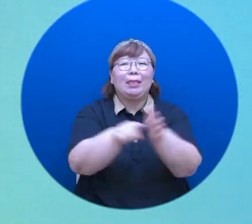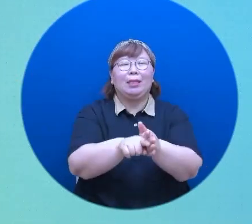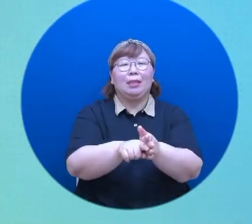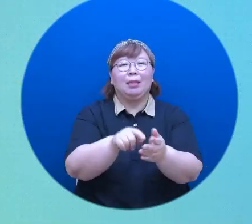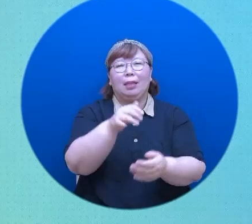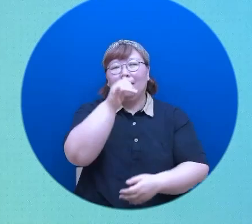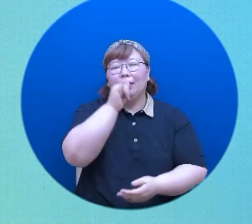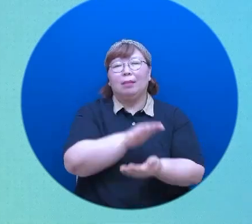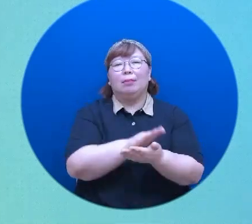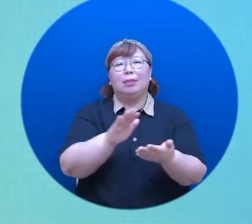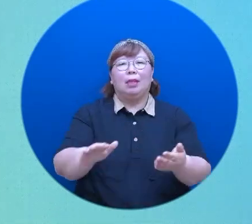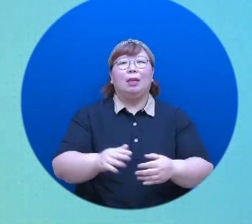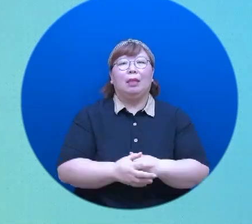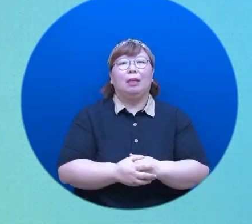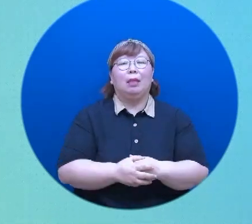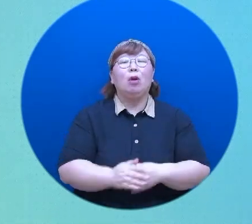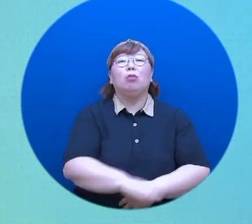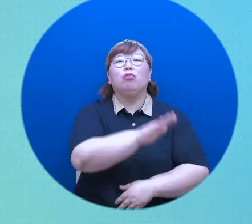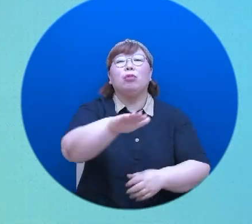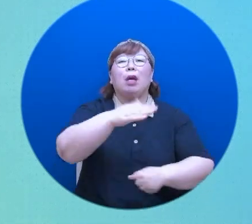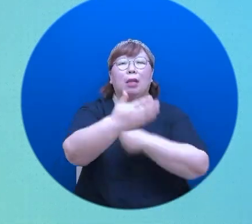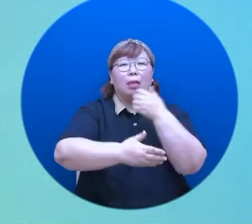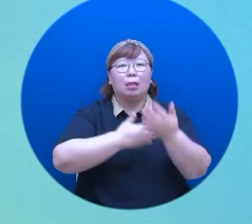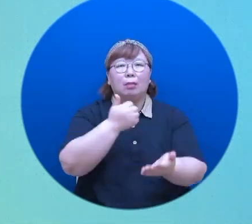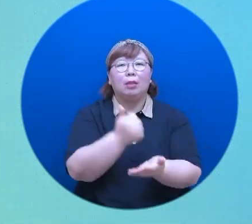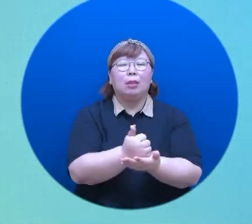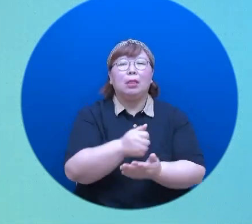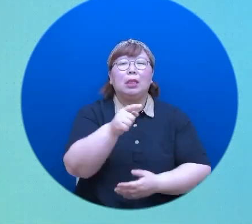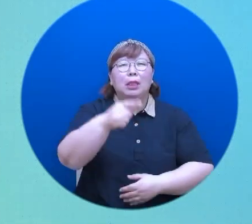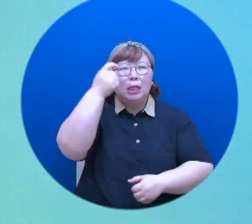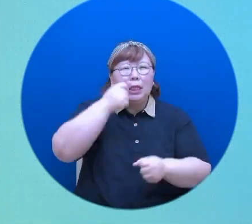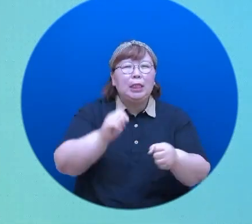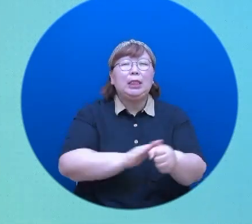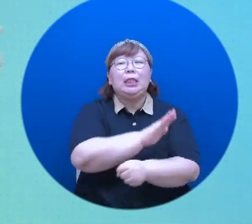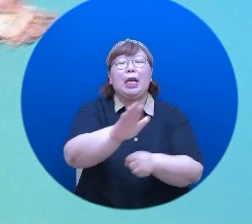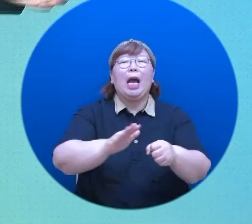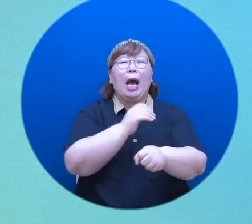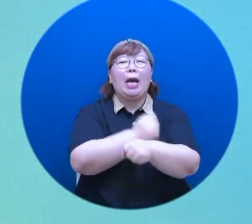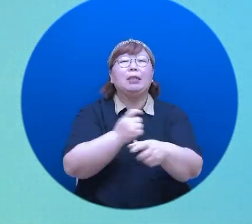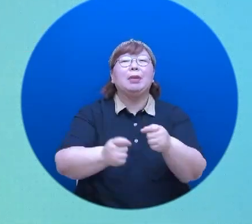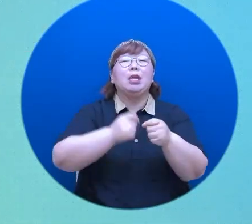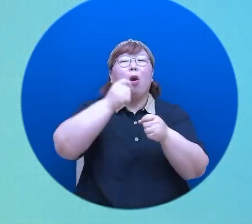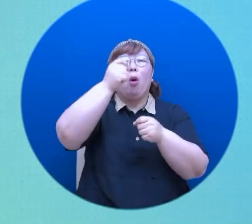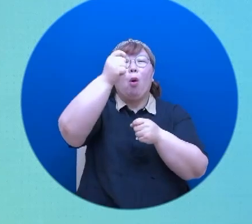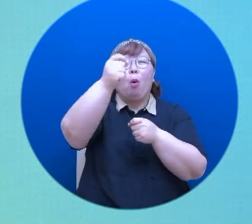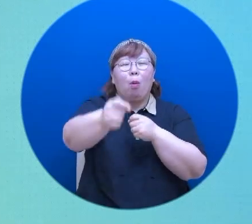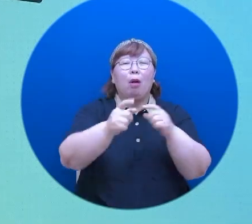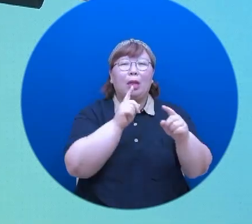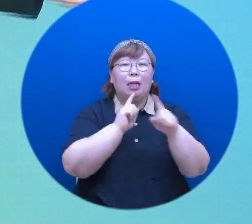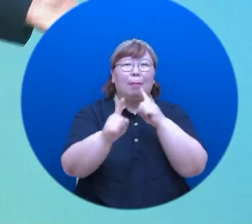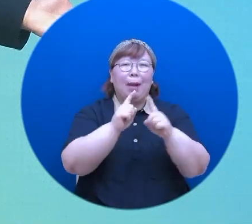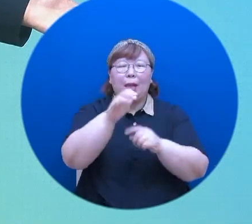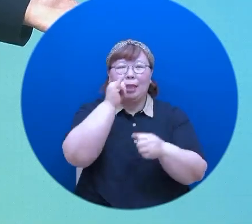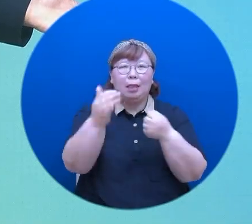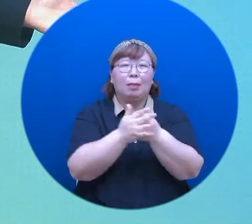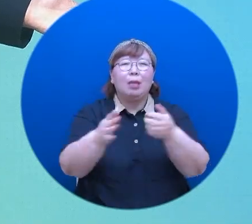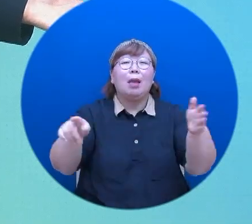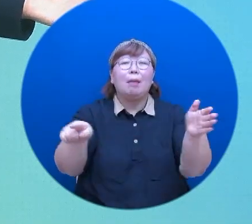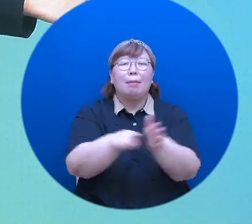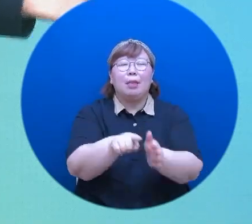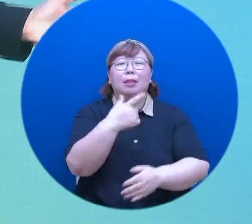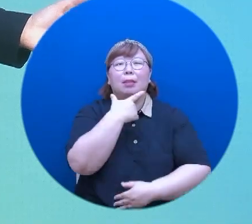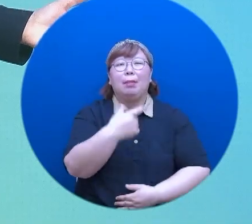왜 그렇습니까? 우리 하나님은 그 인자하심이 영원하시기 때문인 줄로